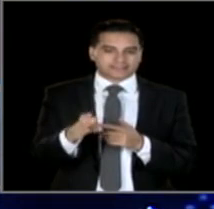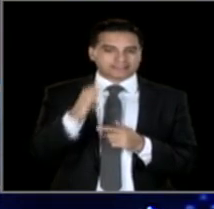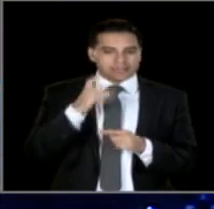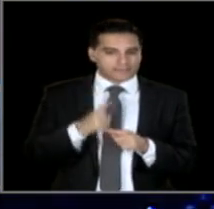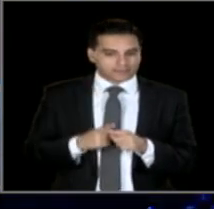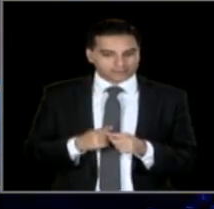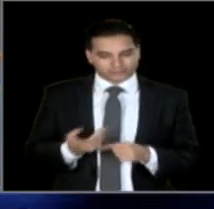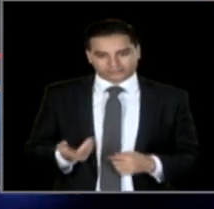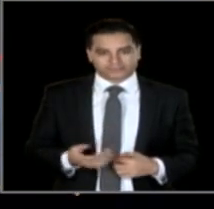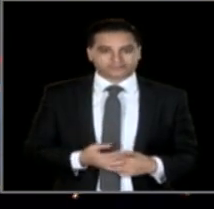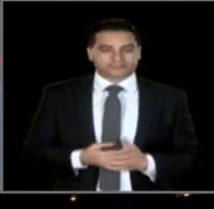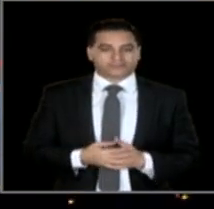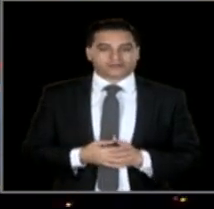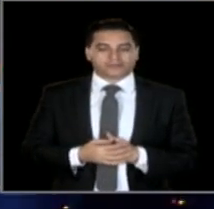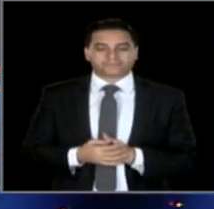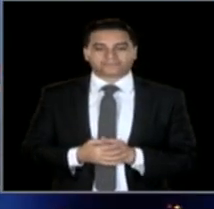خاطئة.